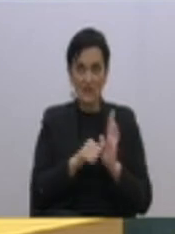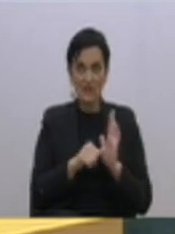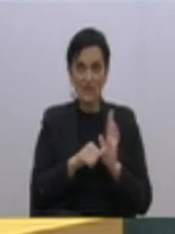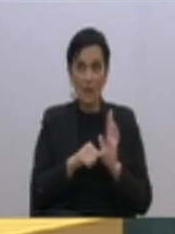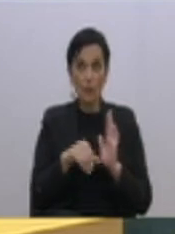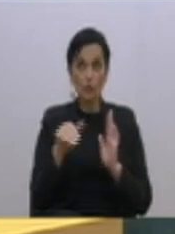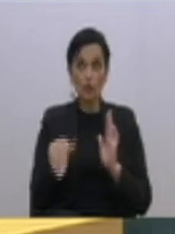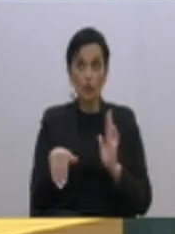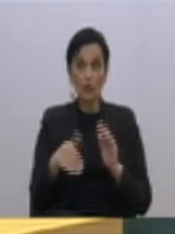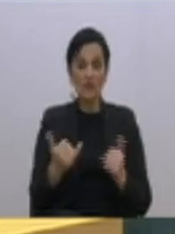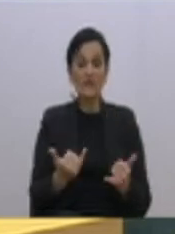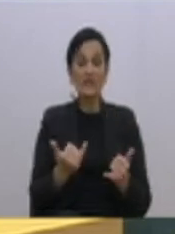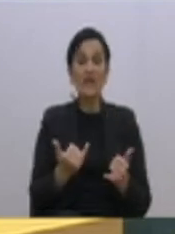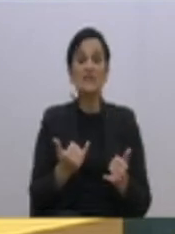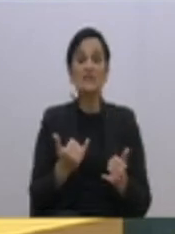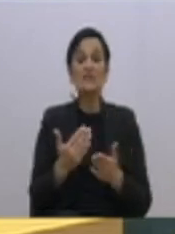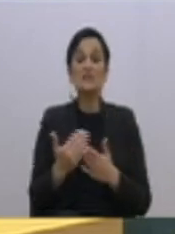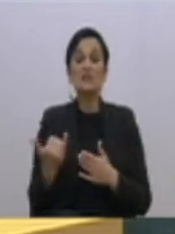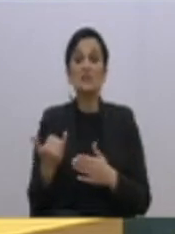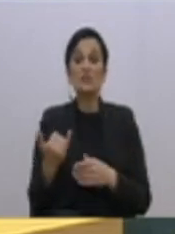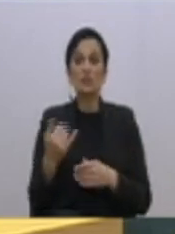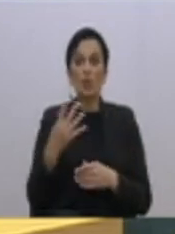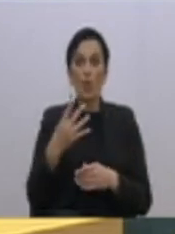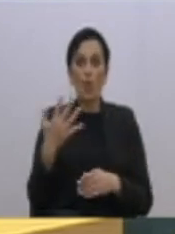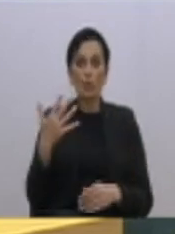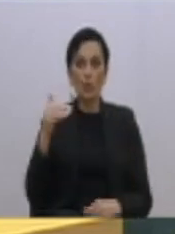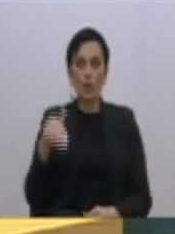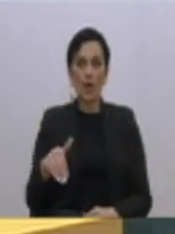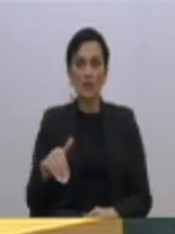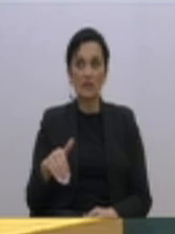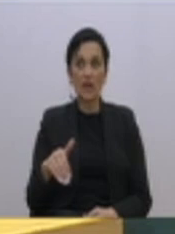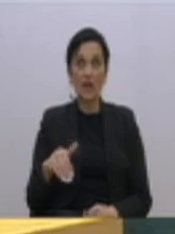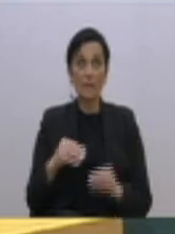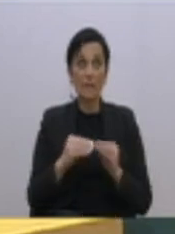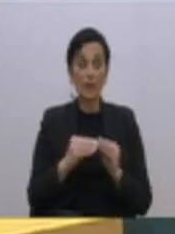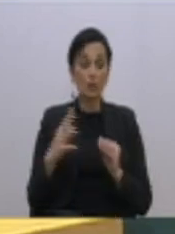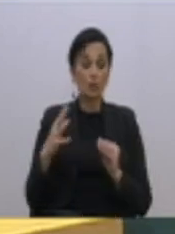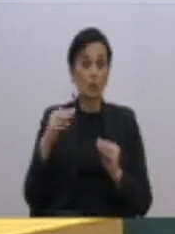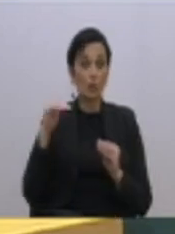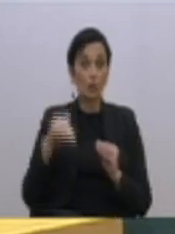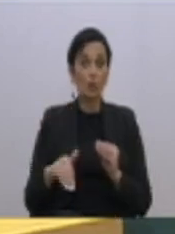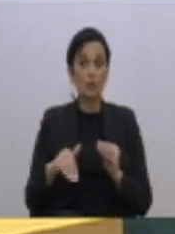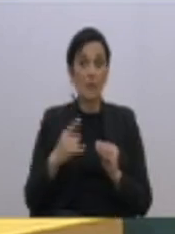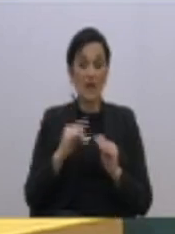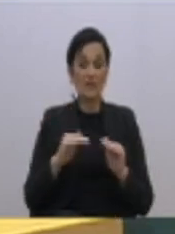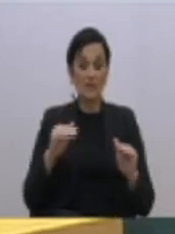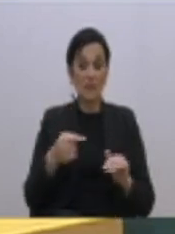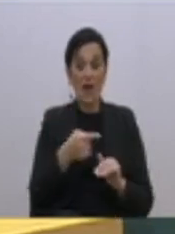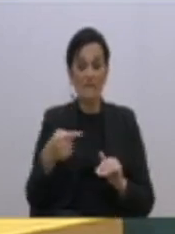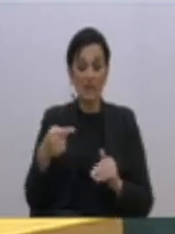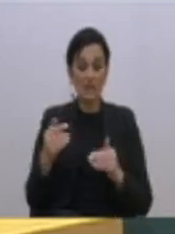60000. და დღეს რამდენია, იცით? 45000. ანუ 15000 ბავშვით